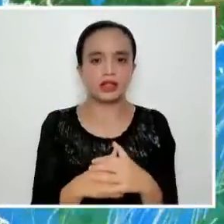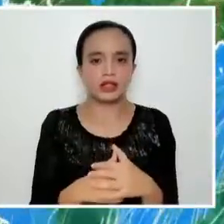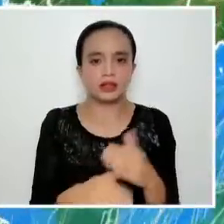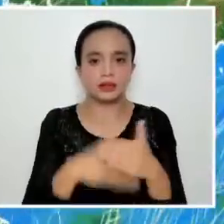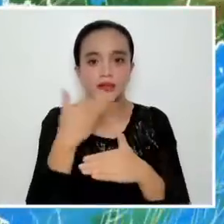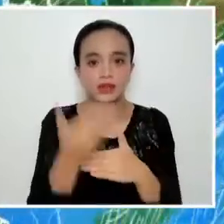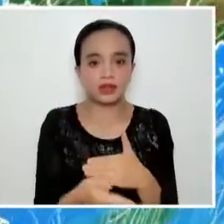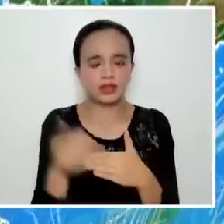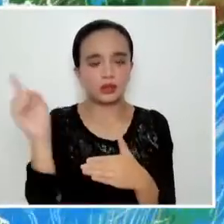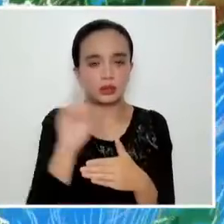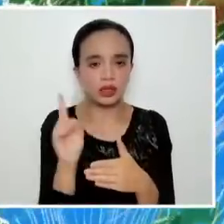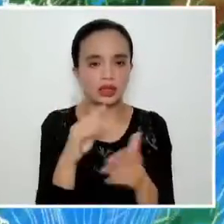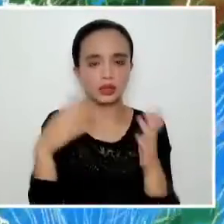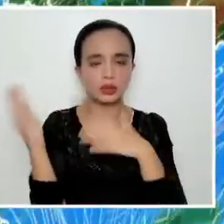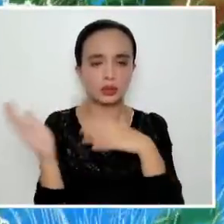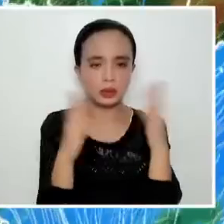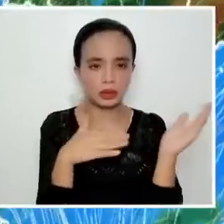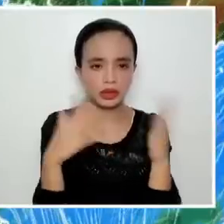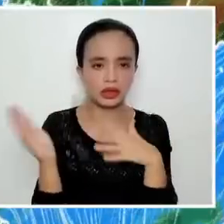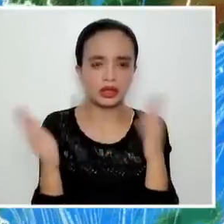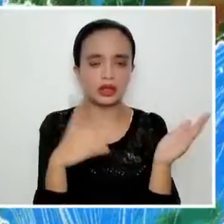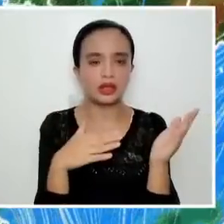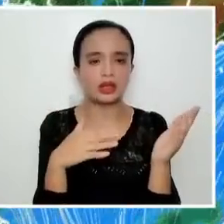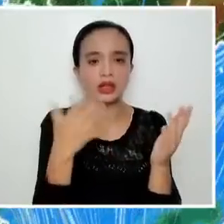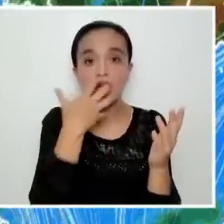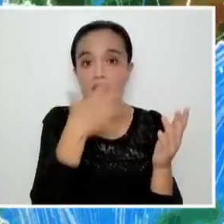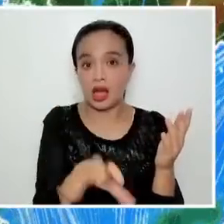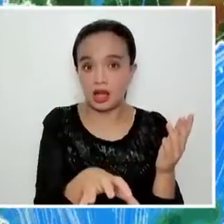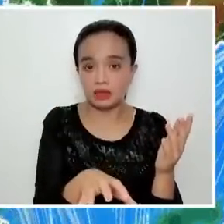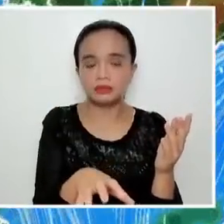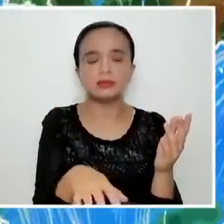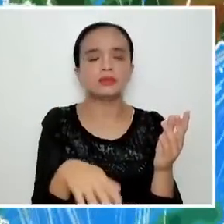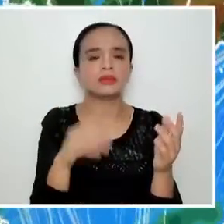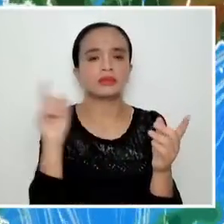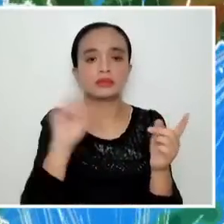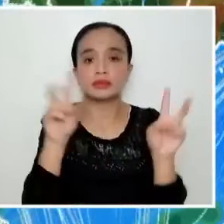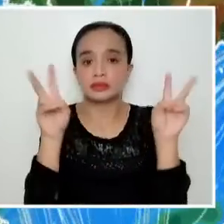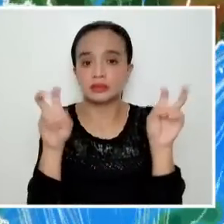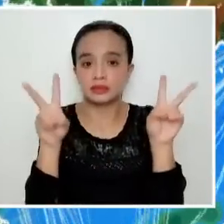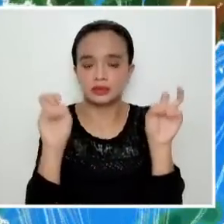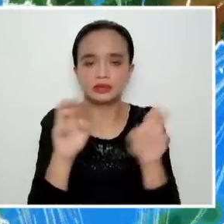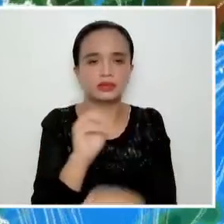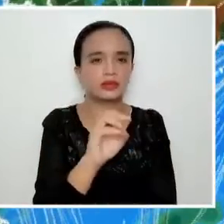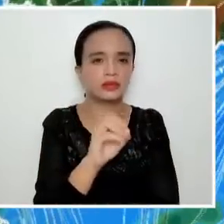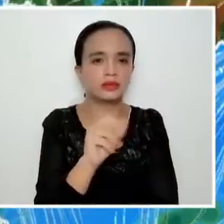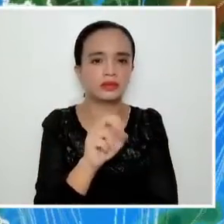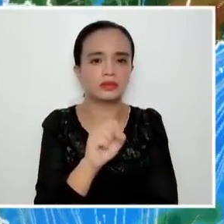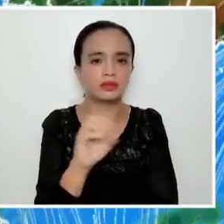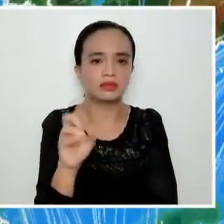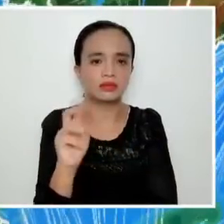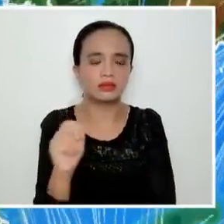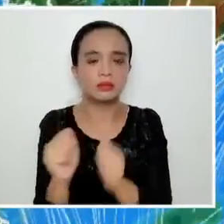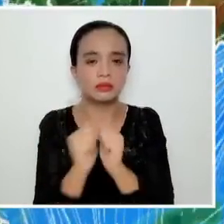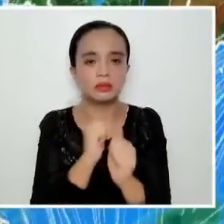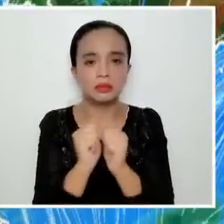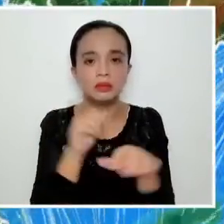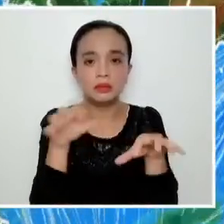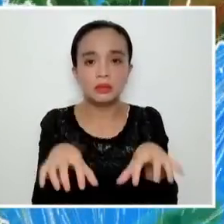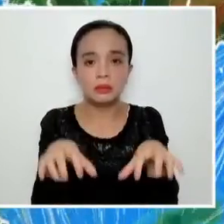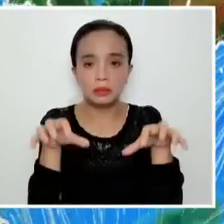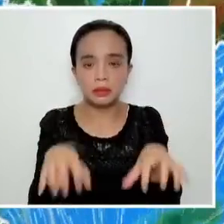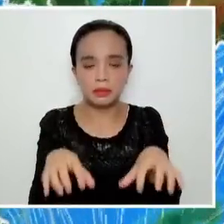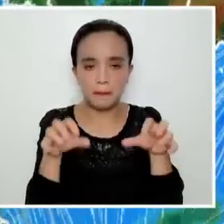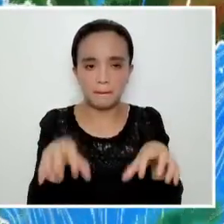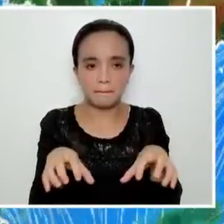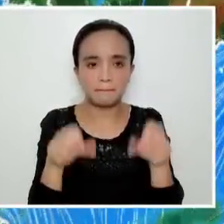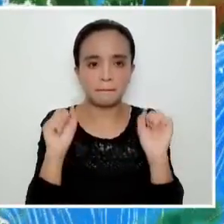ng hangin mula sa silangan, yung Easterlies, ang posibleng simula ng tinatawag na monsoon break o patlang sa mga pag-ulang dulot ng habagat na